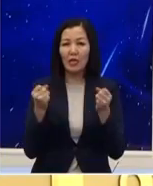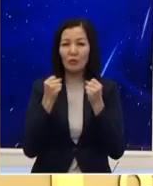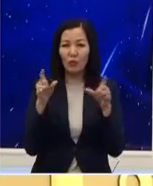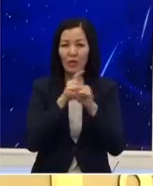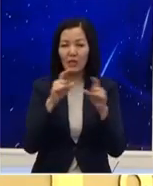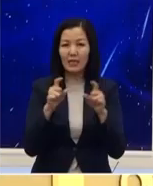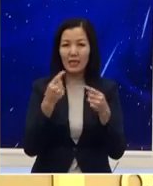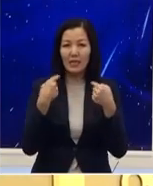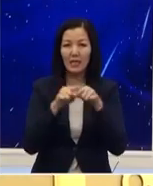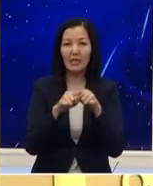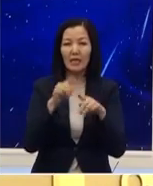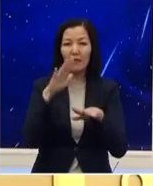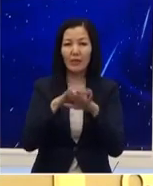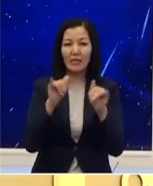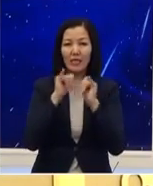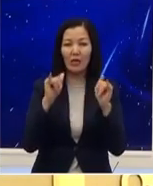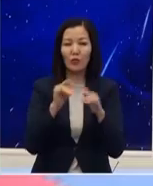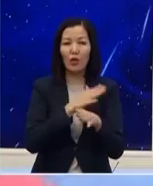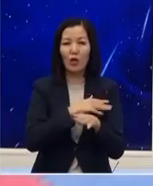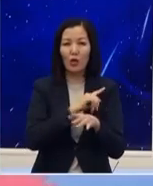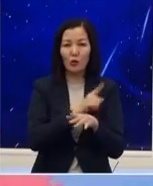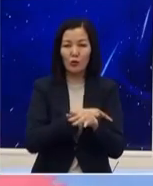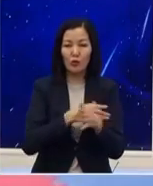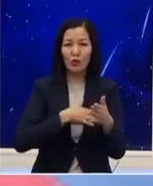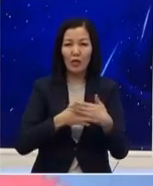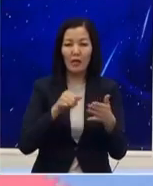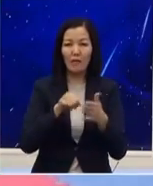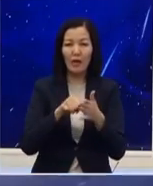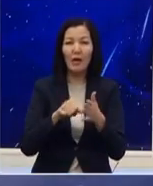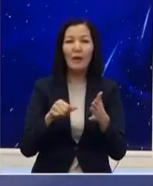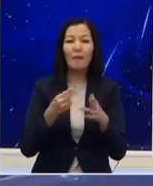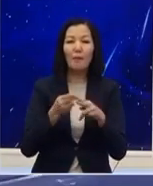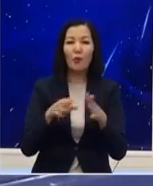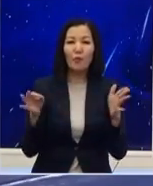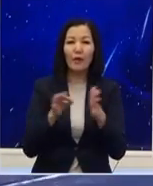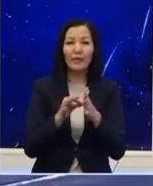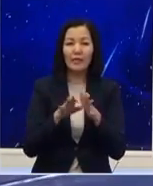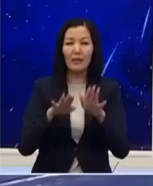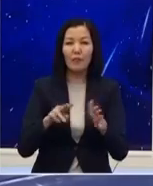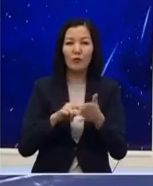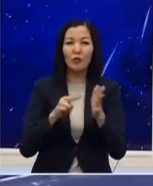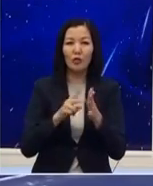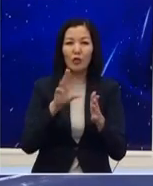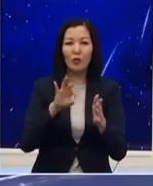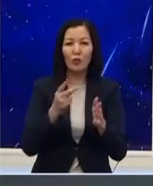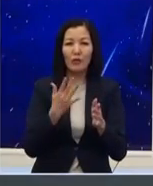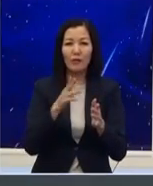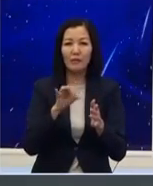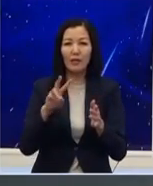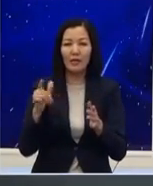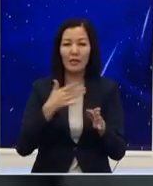нысандардың материалдық техникалық базасын нығайтуда да күш салмақ. Бұл мақсатта жергілікті бюджеттен 0,5 миллиард теңге бөлініп отыр.